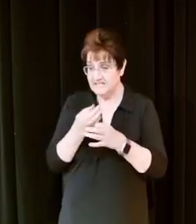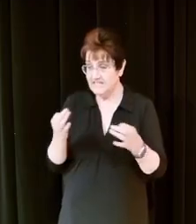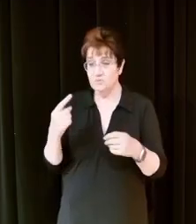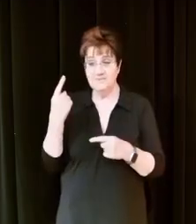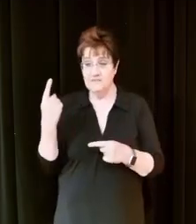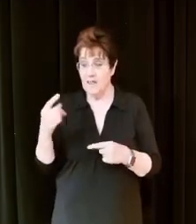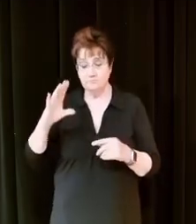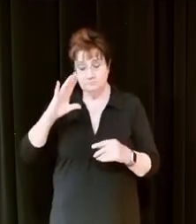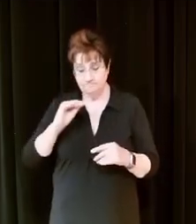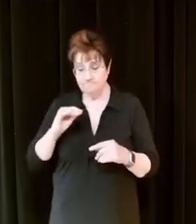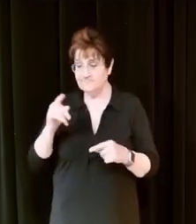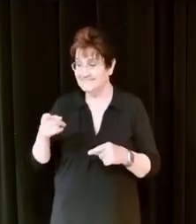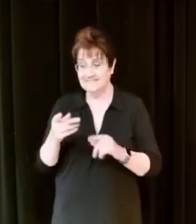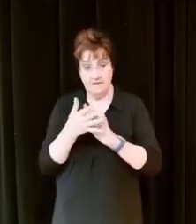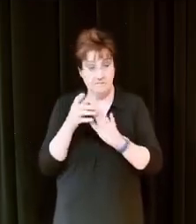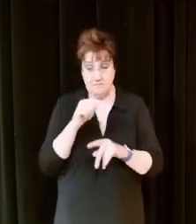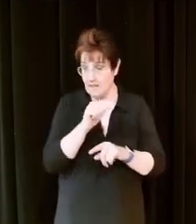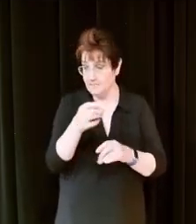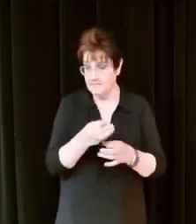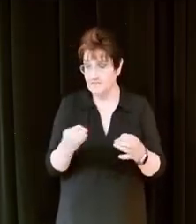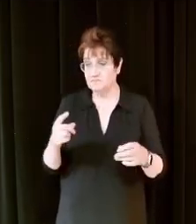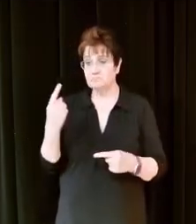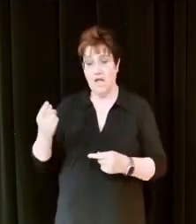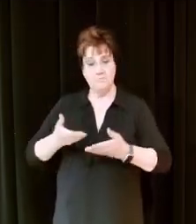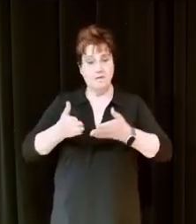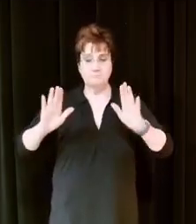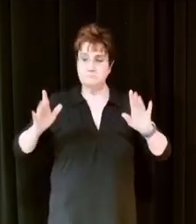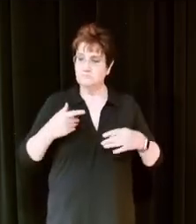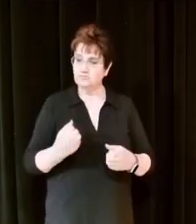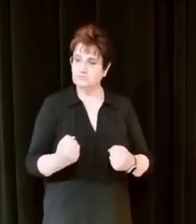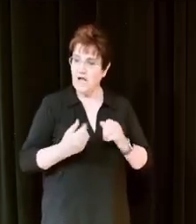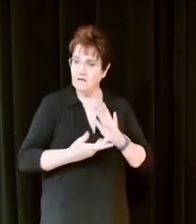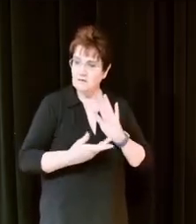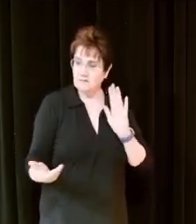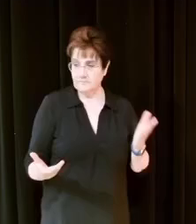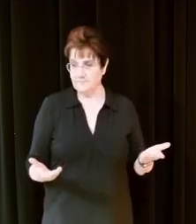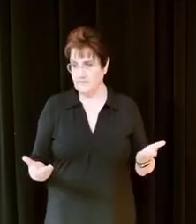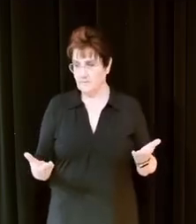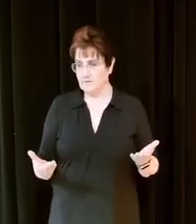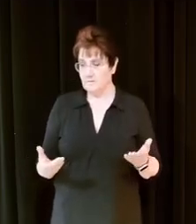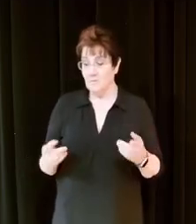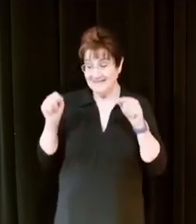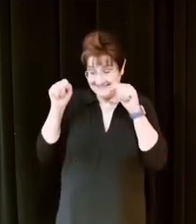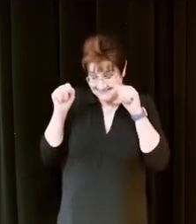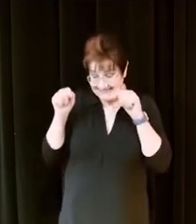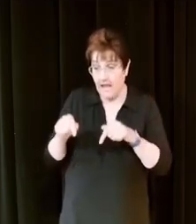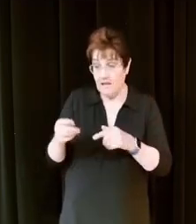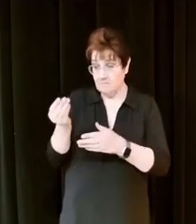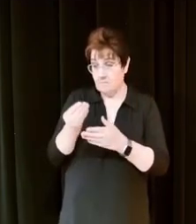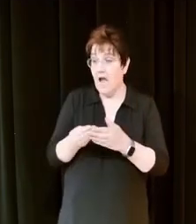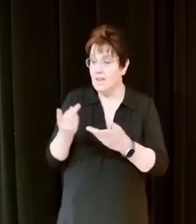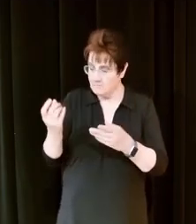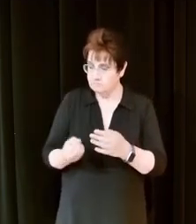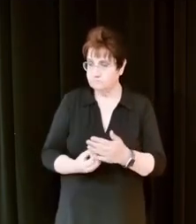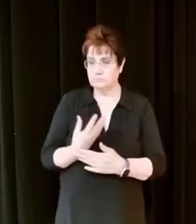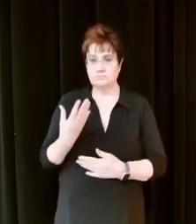nichts, völlig. Nach außen ist sie die Starke, zeigt gar nichts, sondern es ist da aufgetaucht.